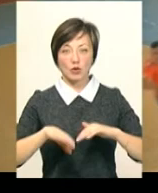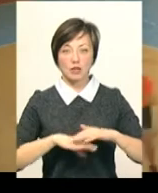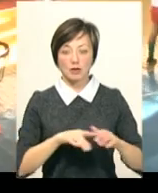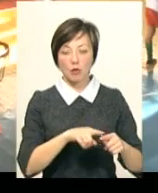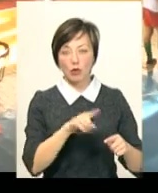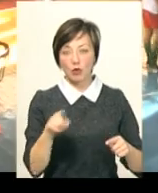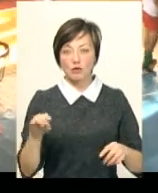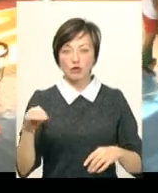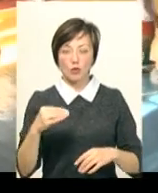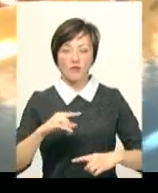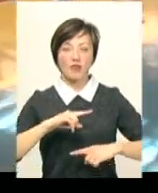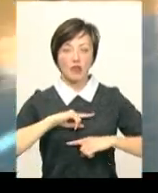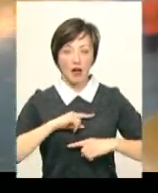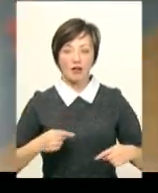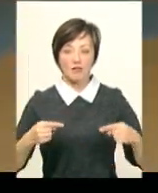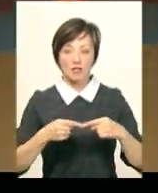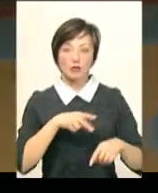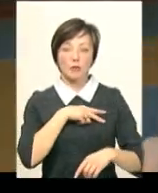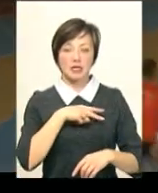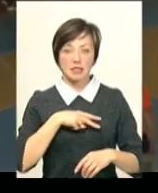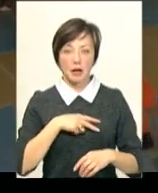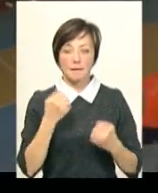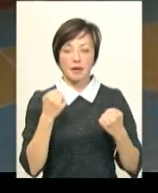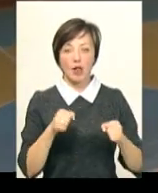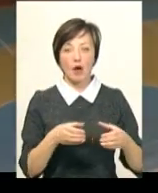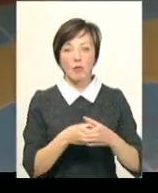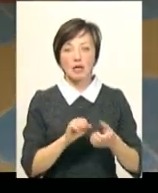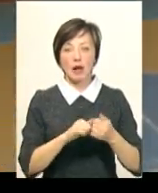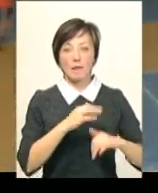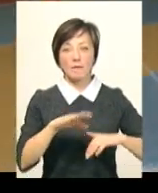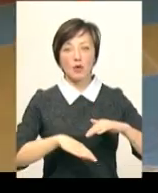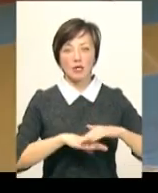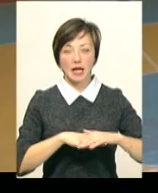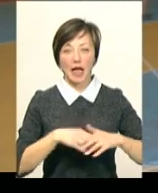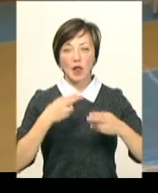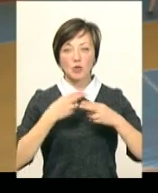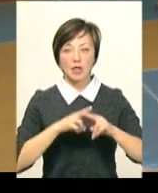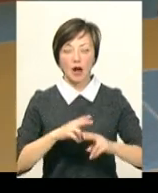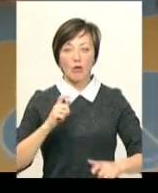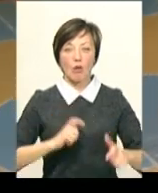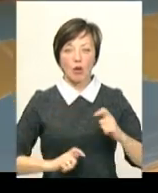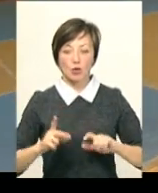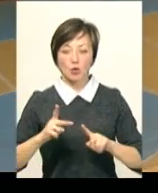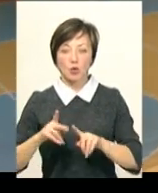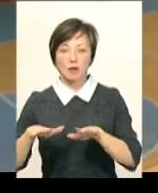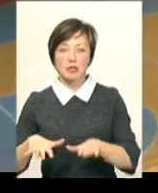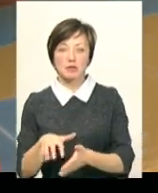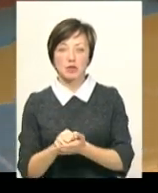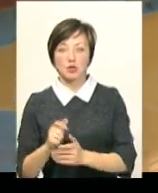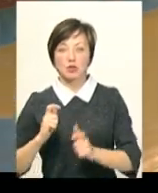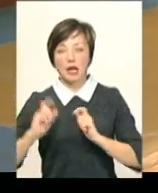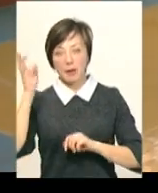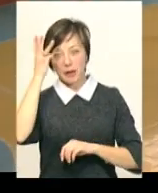впродовж жовтня, в фіналі визначилися призери. Перемогла команда Кам'янець-Подільського індустріального коледжу. Друге місце посіли